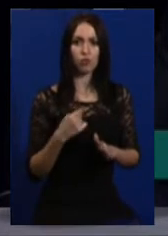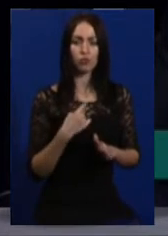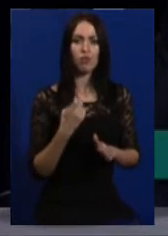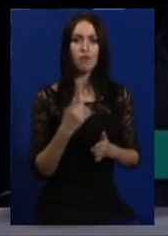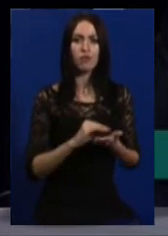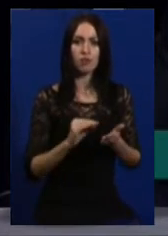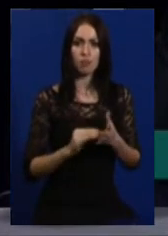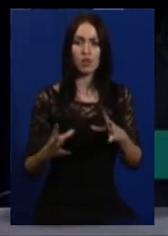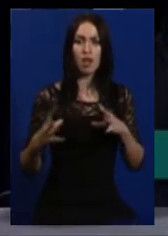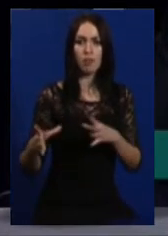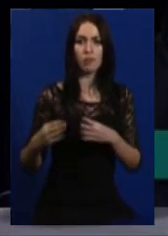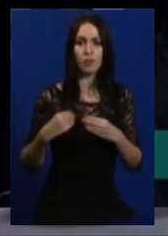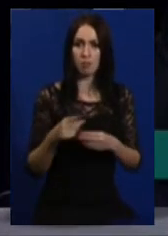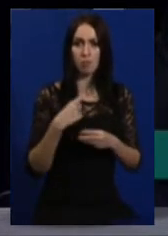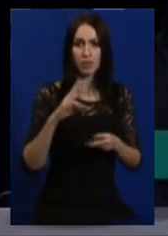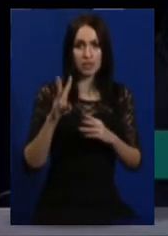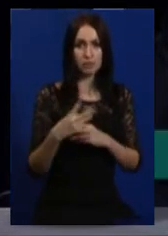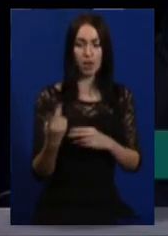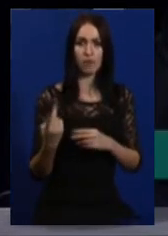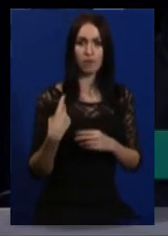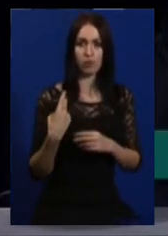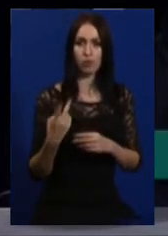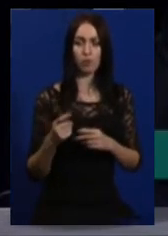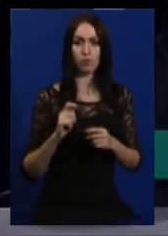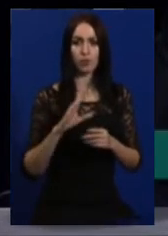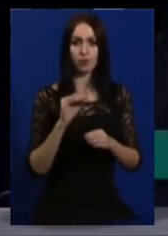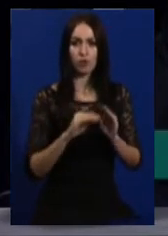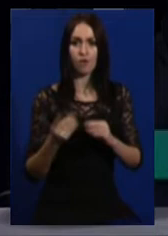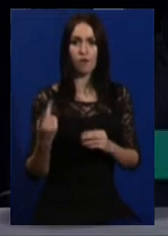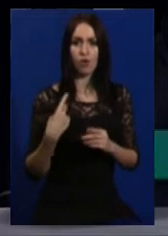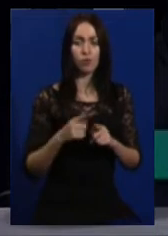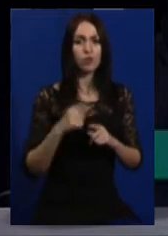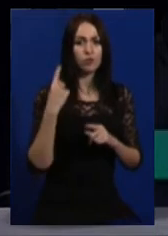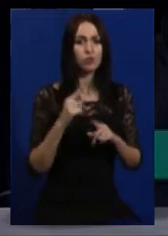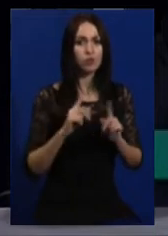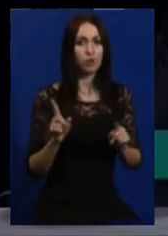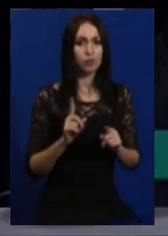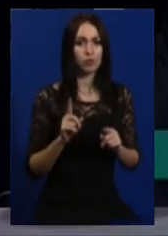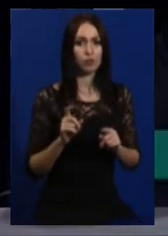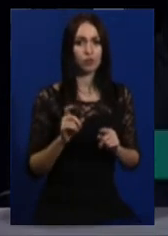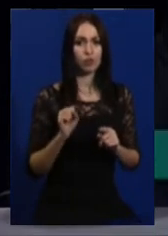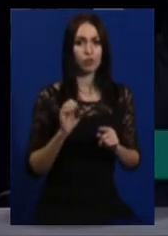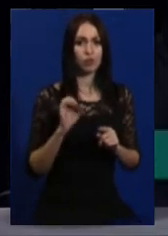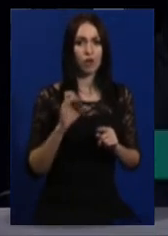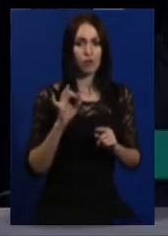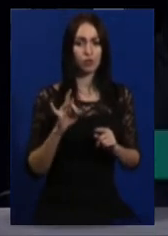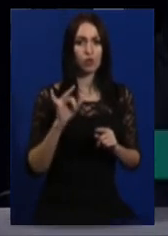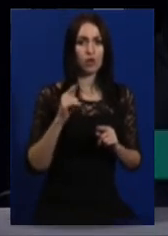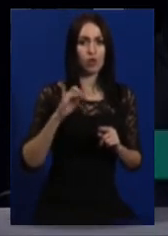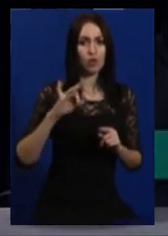снимали этот фильм вдвоем монтировали вдвоем это звучит странно потому что соавтор игорь померанцев